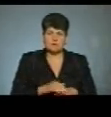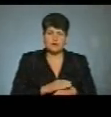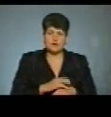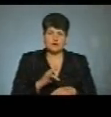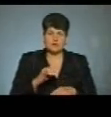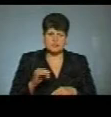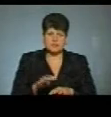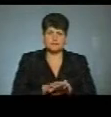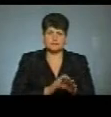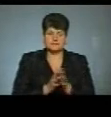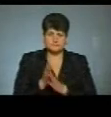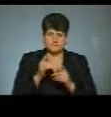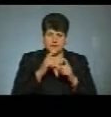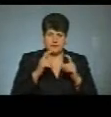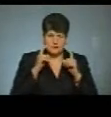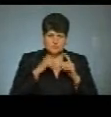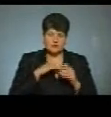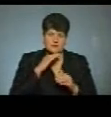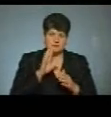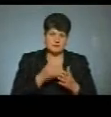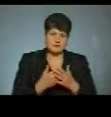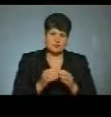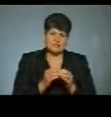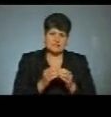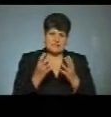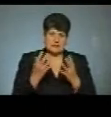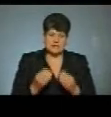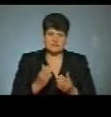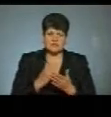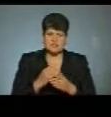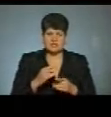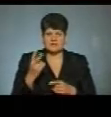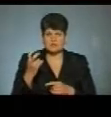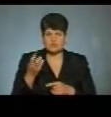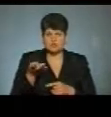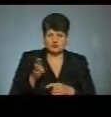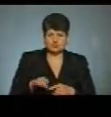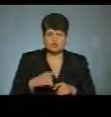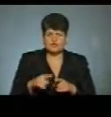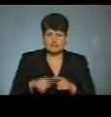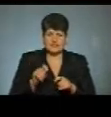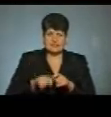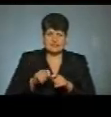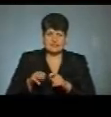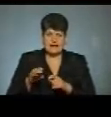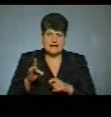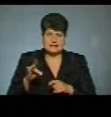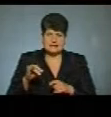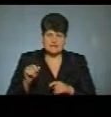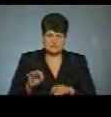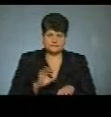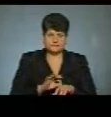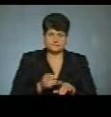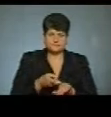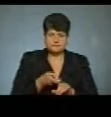та рукавичок вистачить ще приблизно на 10 днів. Також є 200 швидких тестів на коронавірус. Почаївчани 28 березня створили